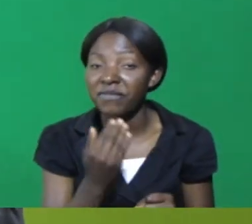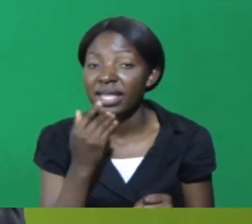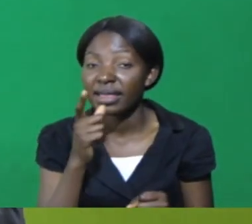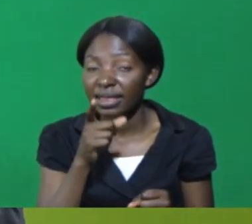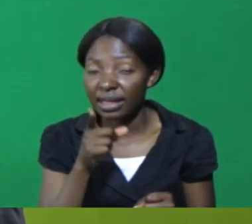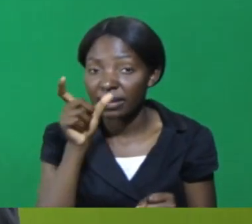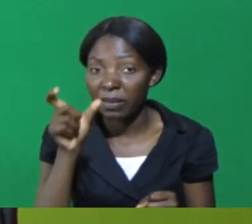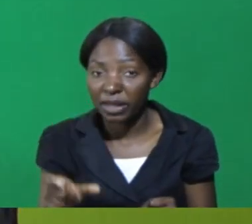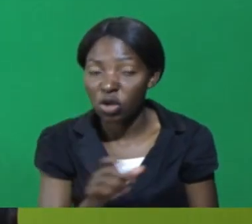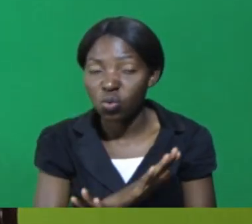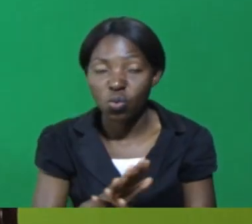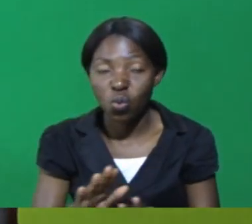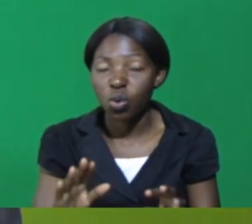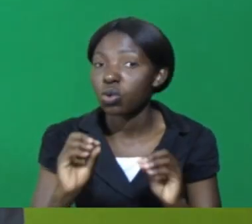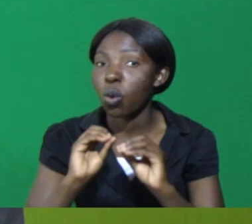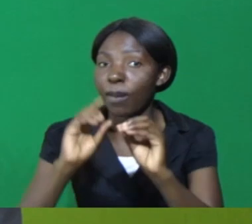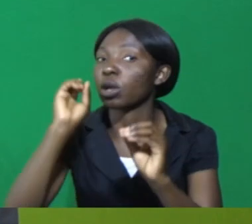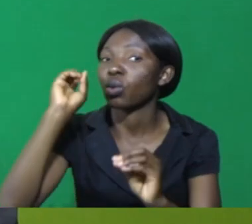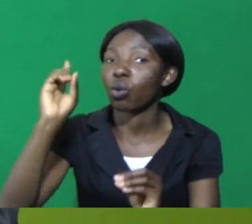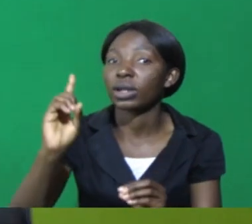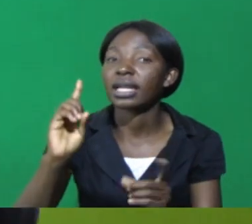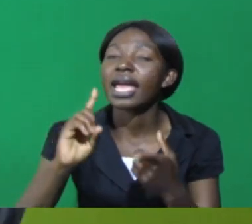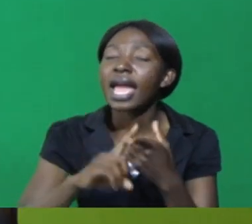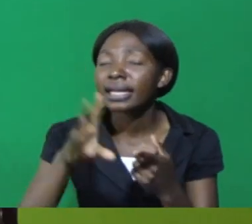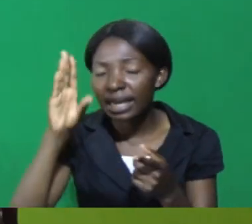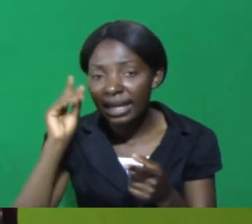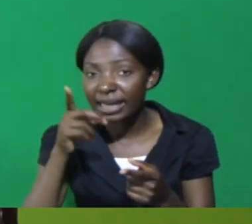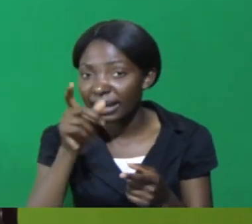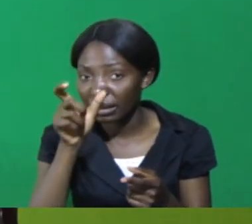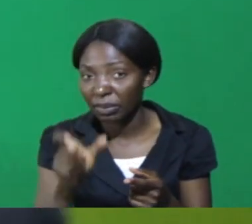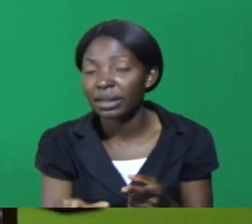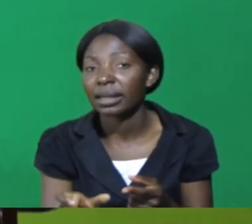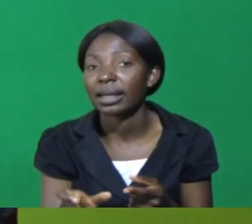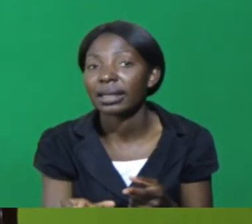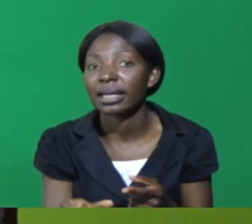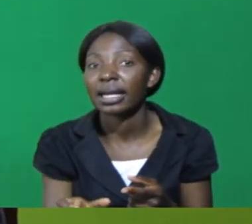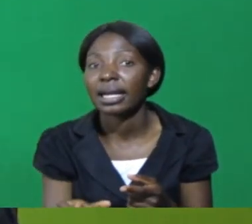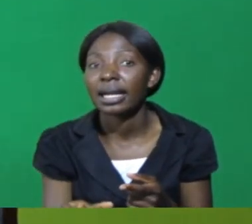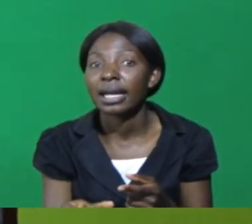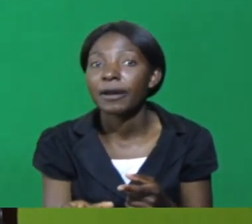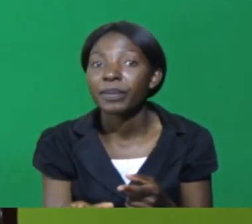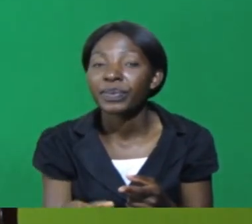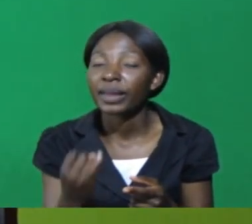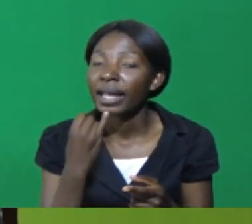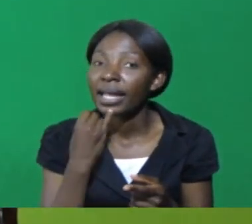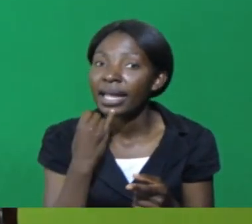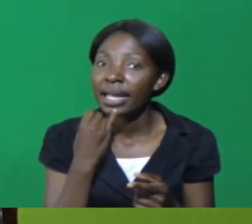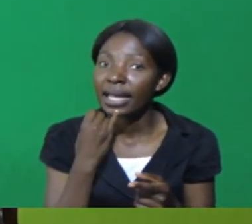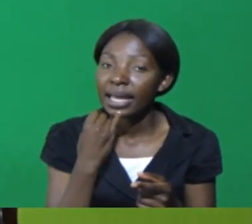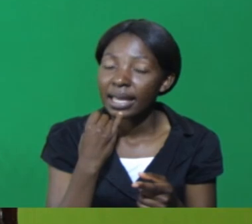Nezvimwe zvatakadzidza. Tikadzidzawo zvakare kuti munhu iyeyuyo anenge atori mambo iyeyo atori